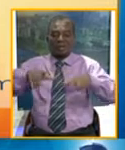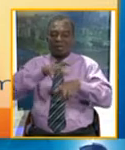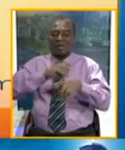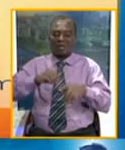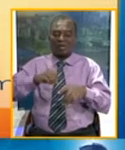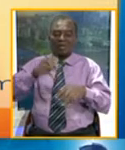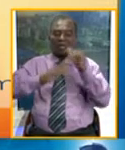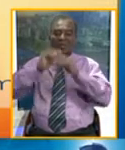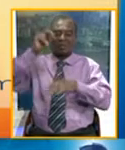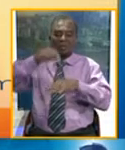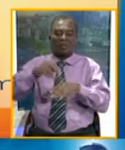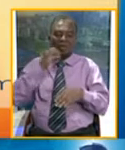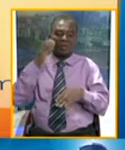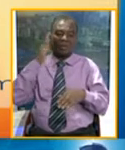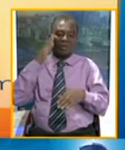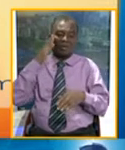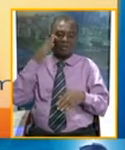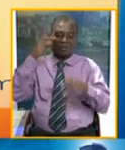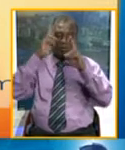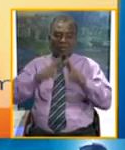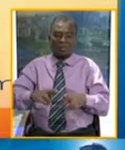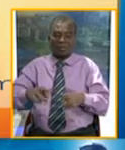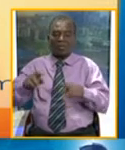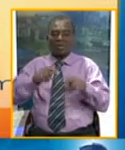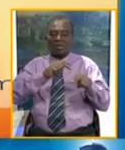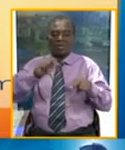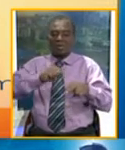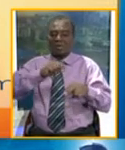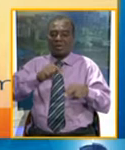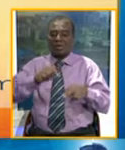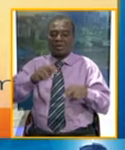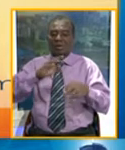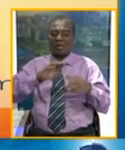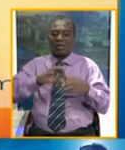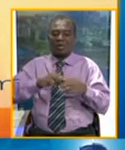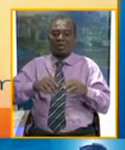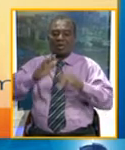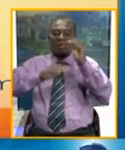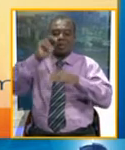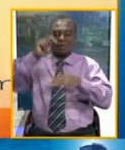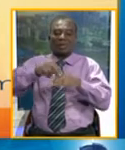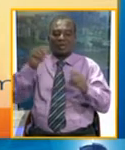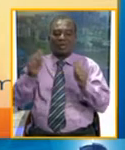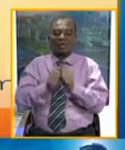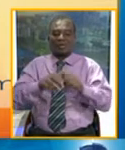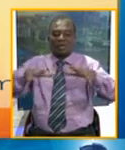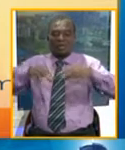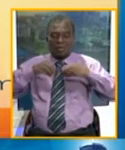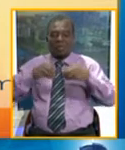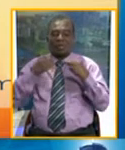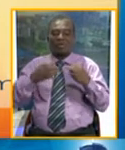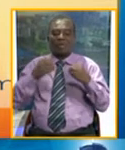construction immobilière, notamment au respect des normes de construction et de sécurité, malgré l'adoption de nombreuses